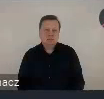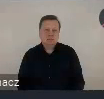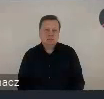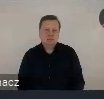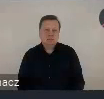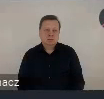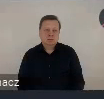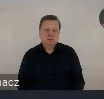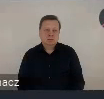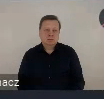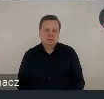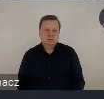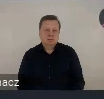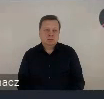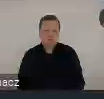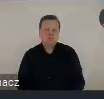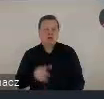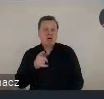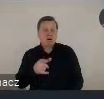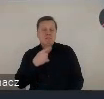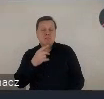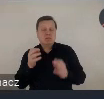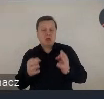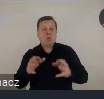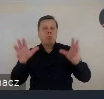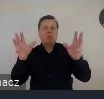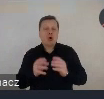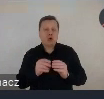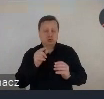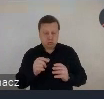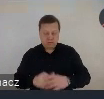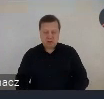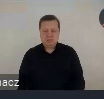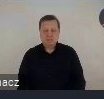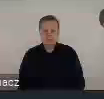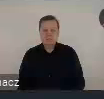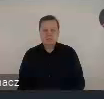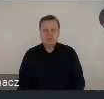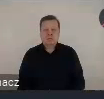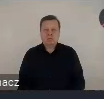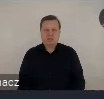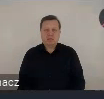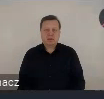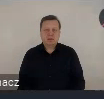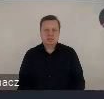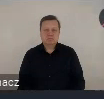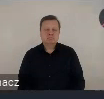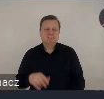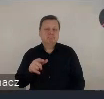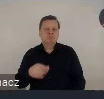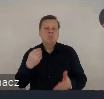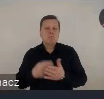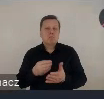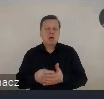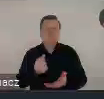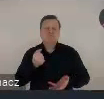Natomiast, żeby tak podsumować, na co do tej pory, na co można przeznaczyć